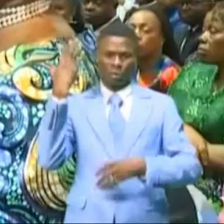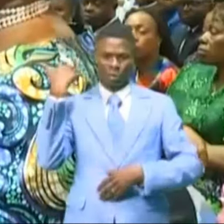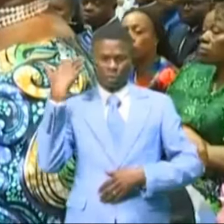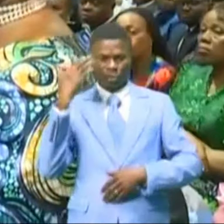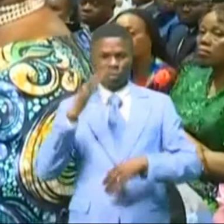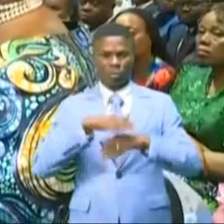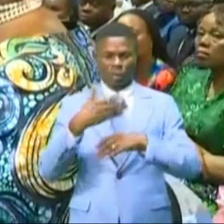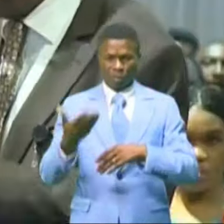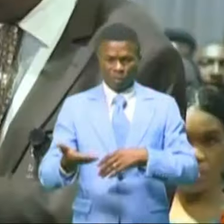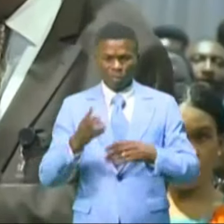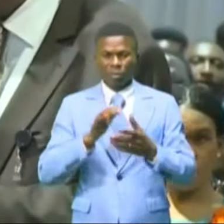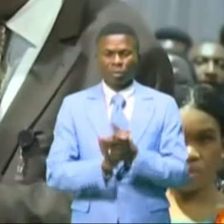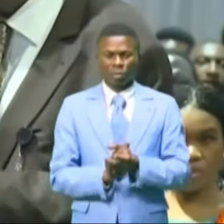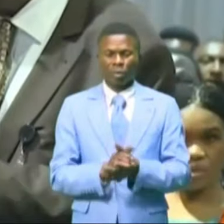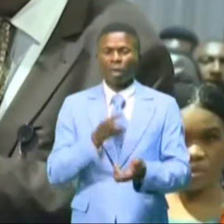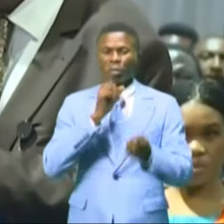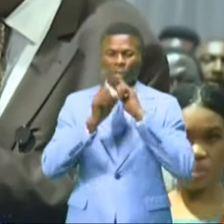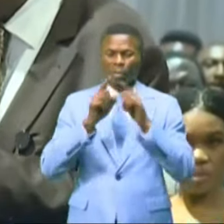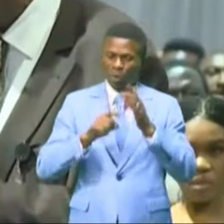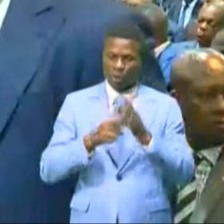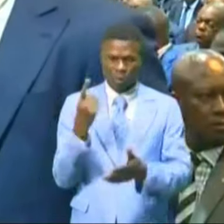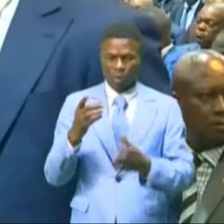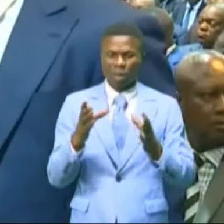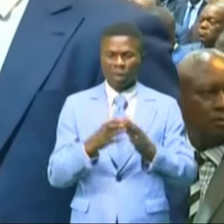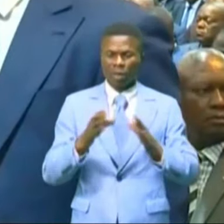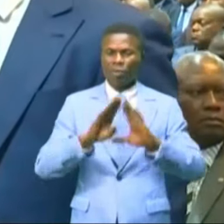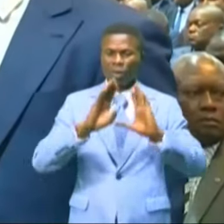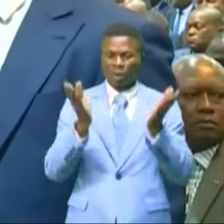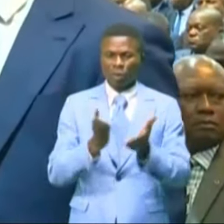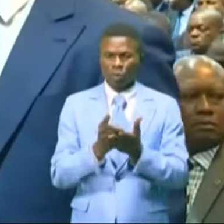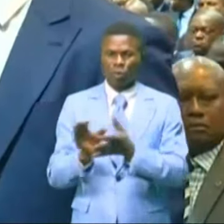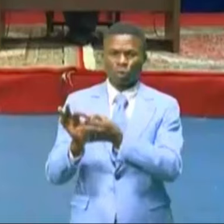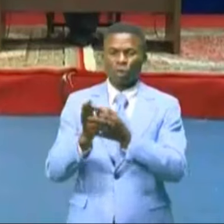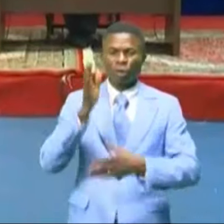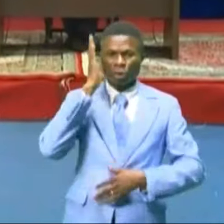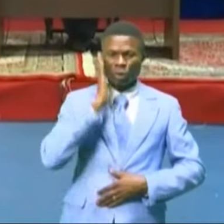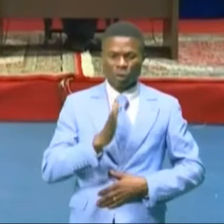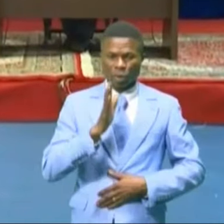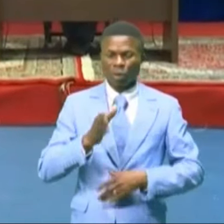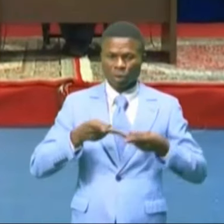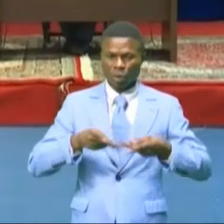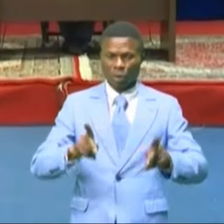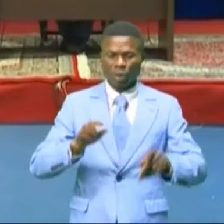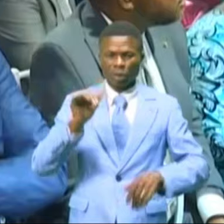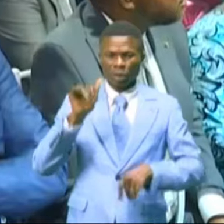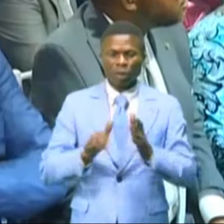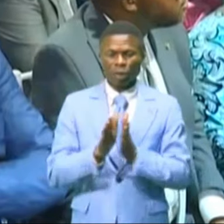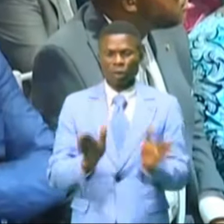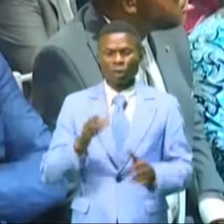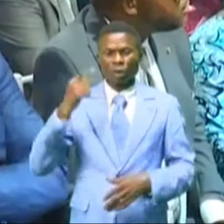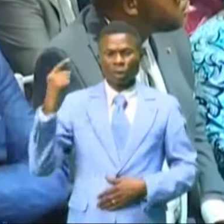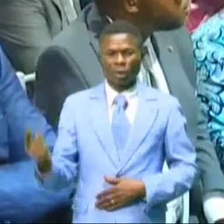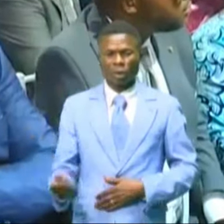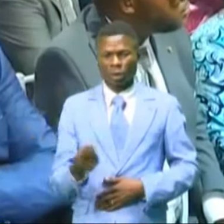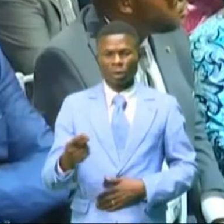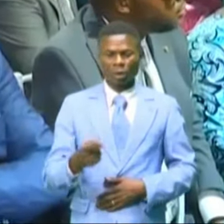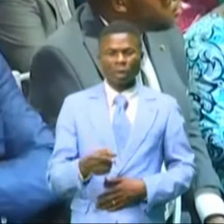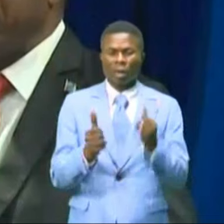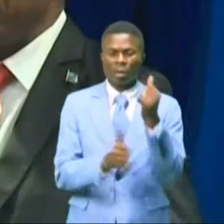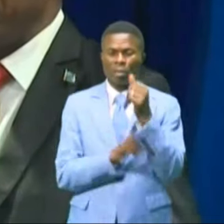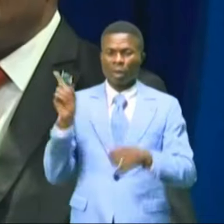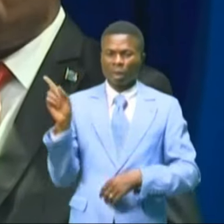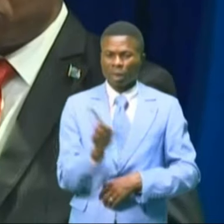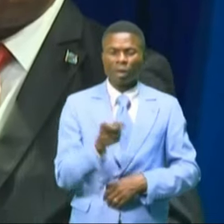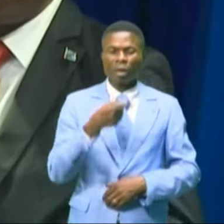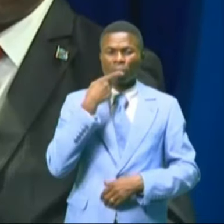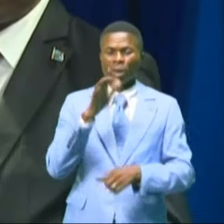suivi peu après une séance d'échange direct avec les membres de l'Union sacrée sous la modération de son secrétaire permanent. Les intervenants ont pour la